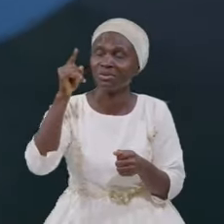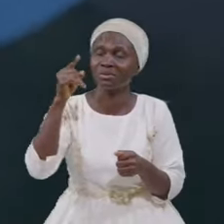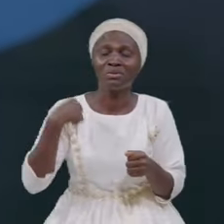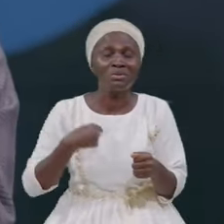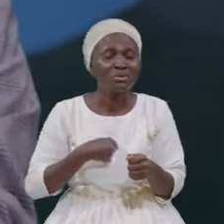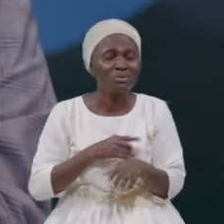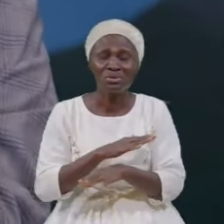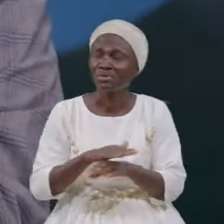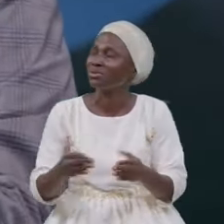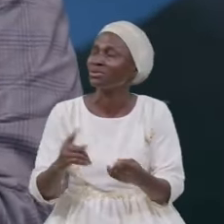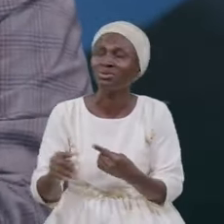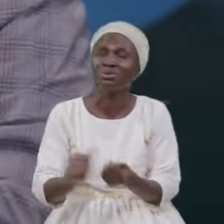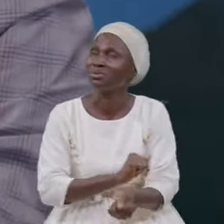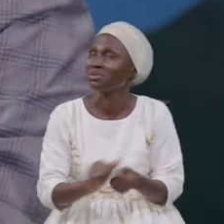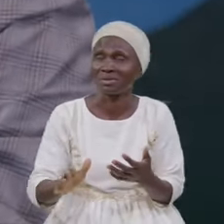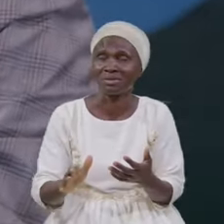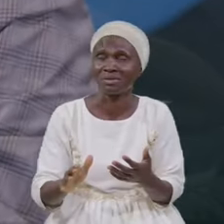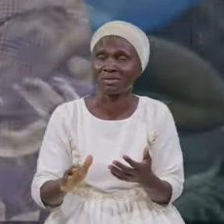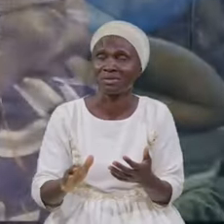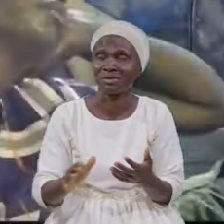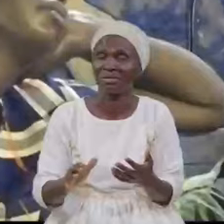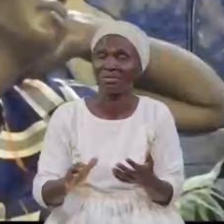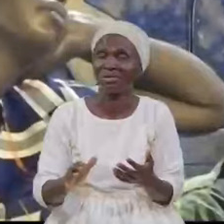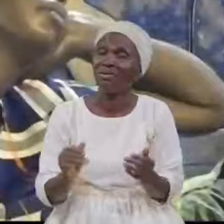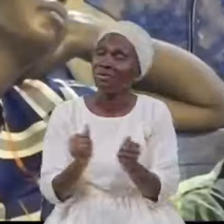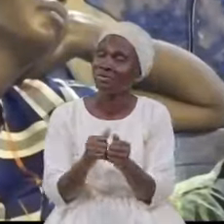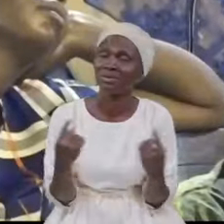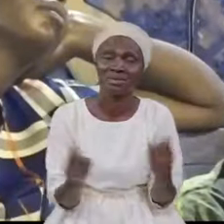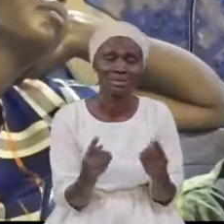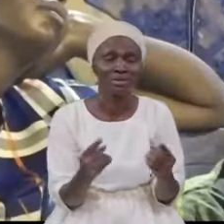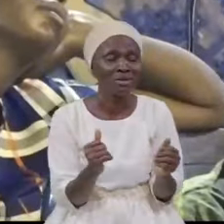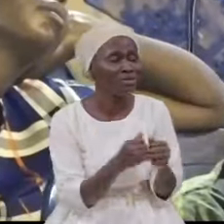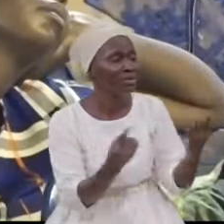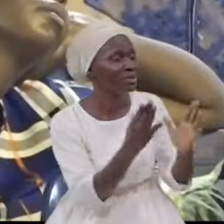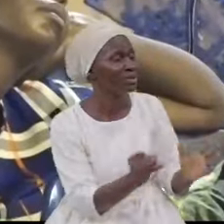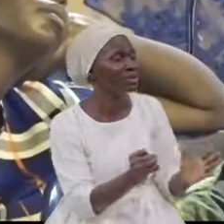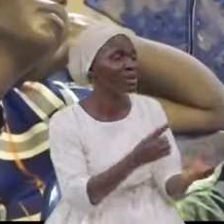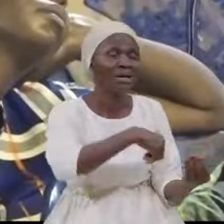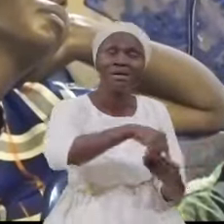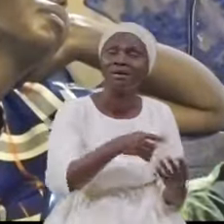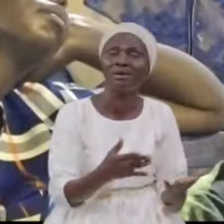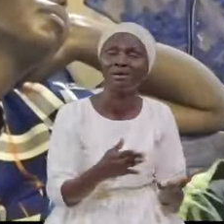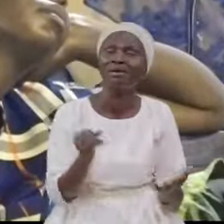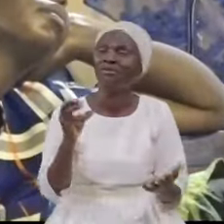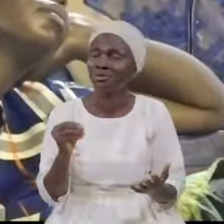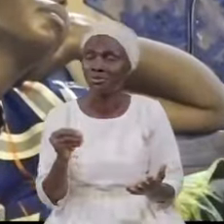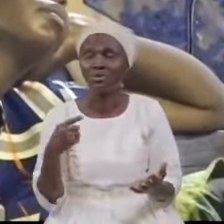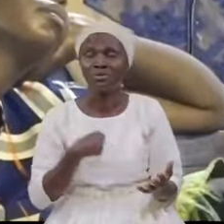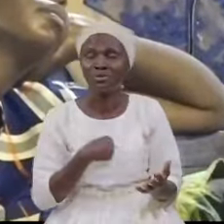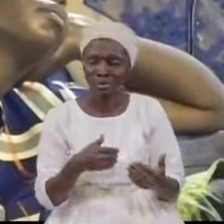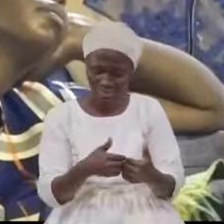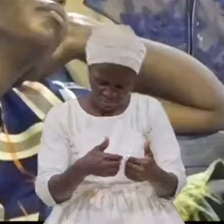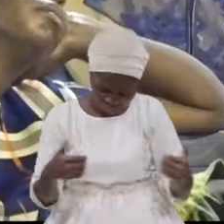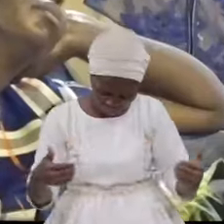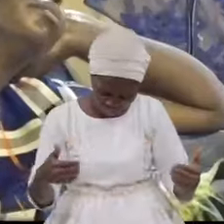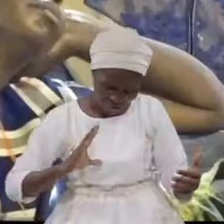voulons pas périr avec les péchés et les pécheurs autour. C'est pourquoi nous nous séparons,